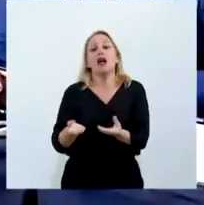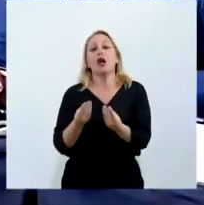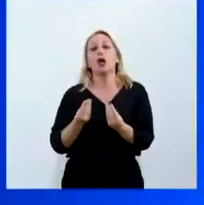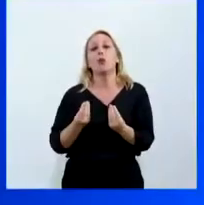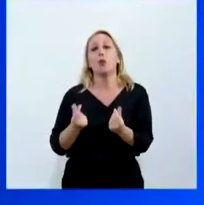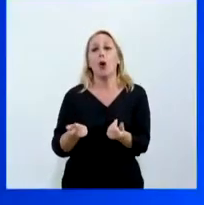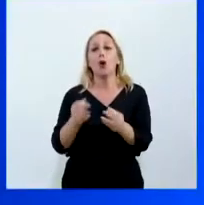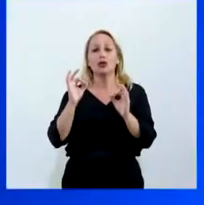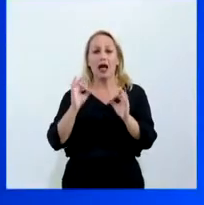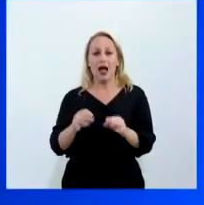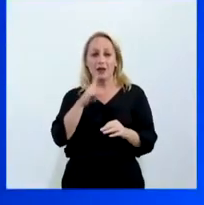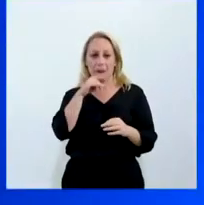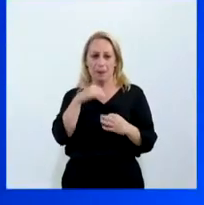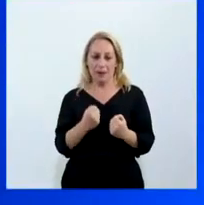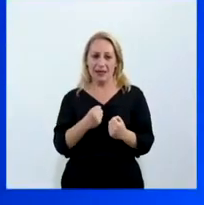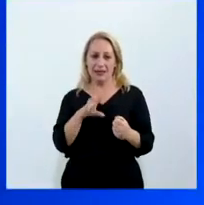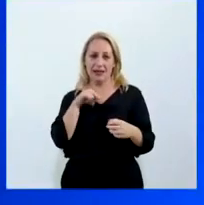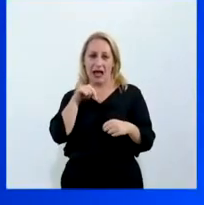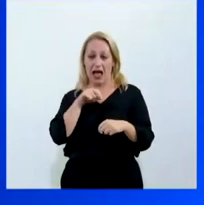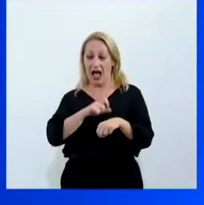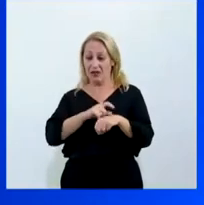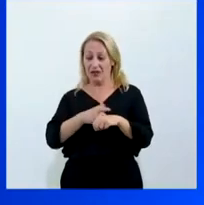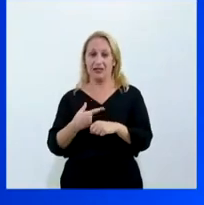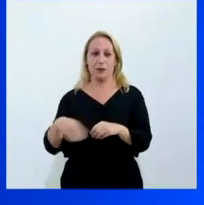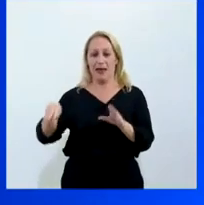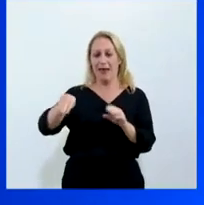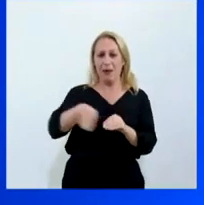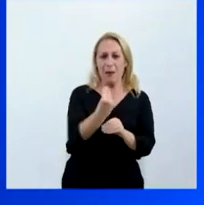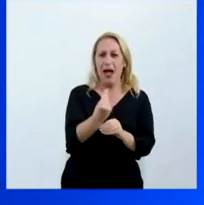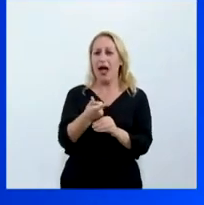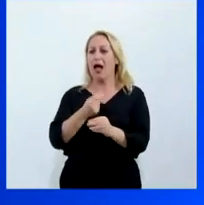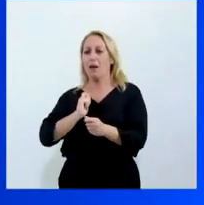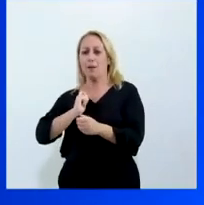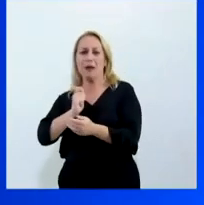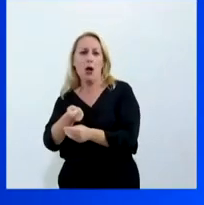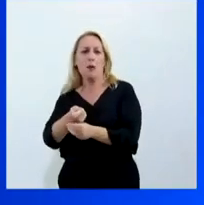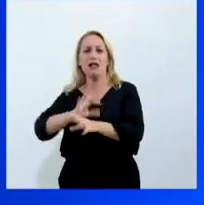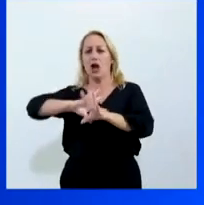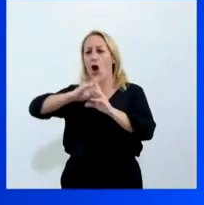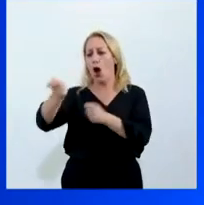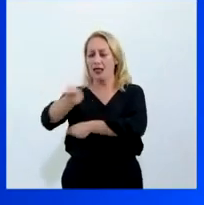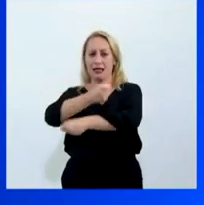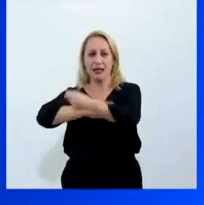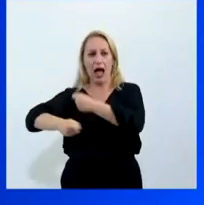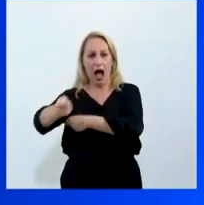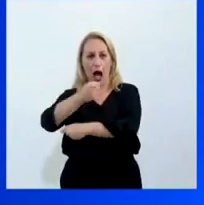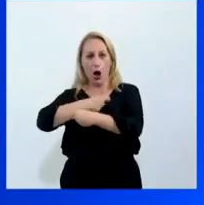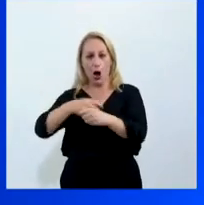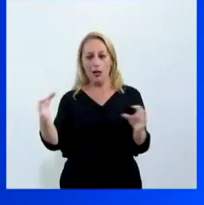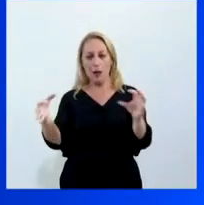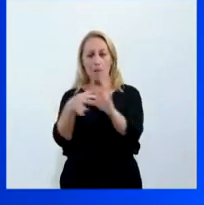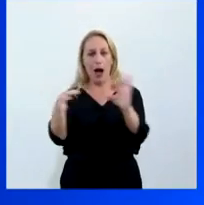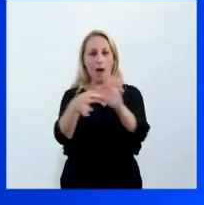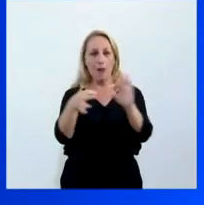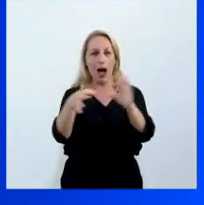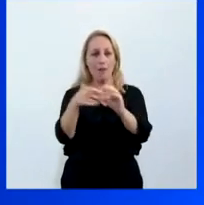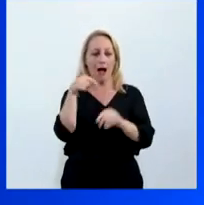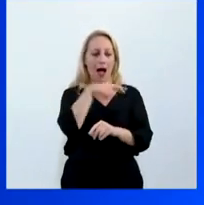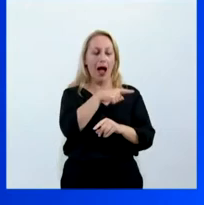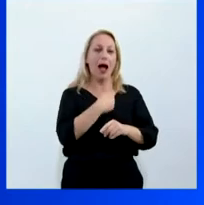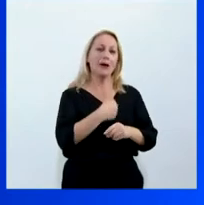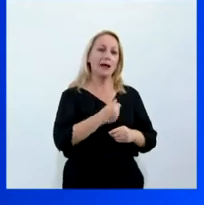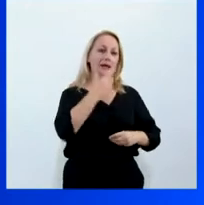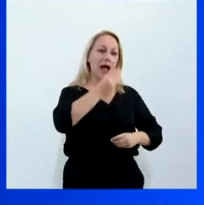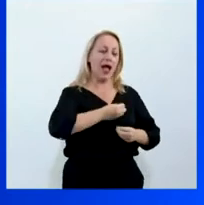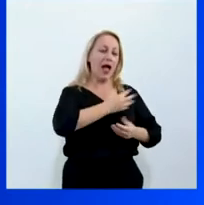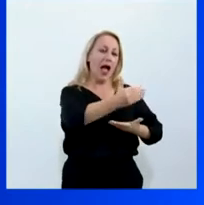να κάνουμε τις διασυνδέσεις οι οποίες είναι απαραίτητες για να μπορούμε να κάνουμε διασταυρώσεις στοιχείων. Μας βοηθάει πάρα πολύ στους